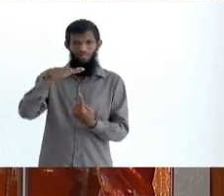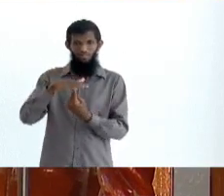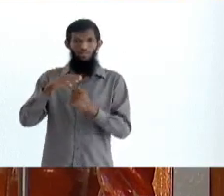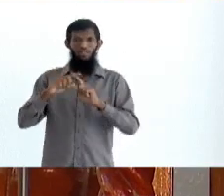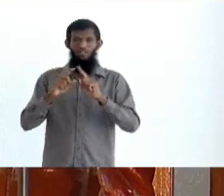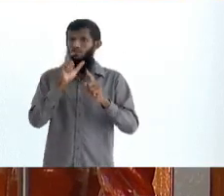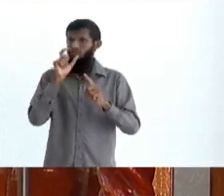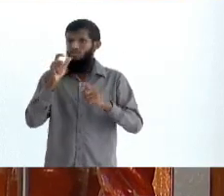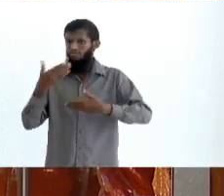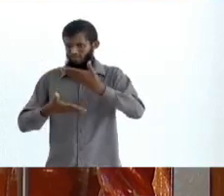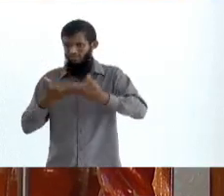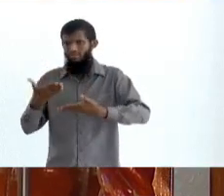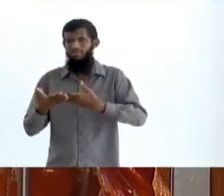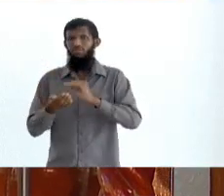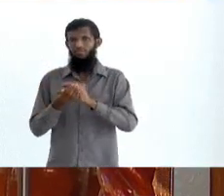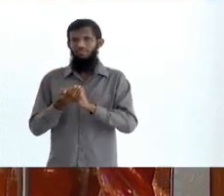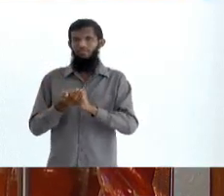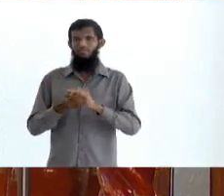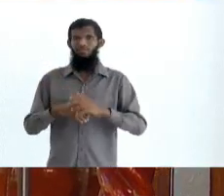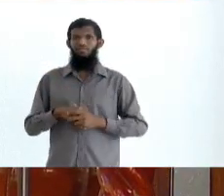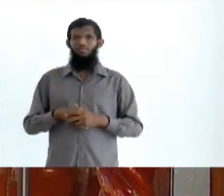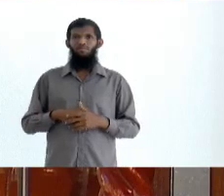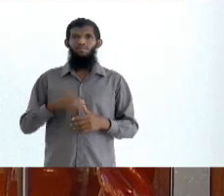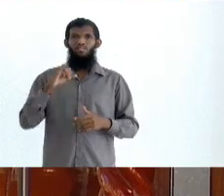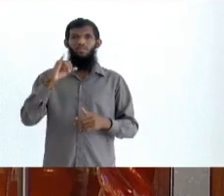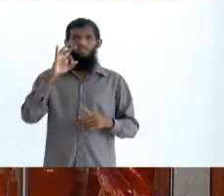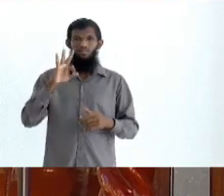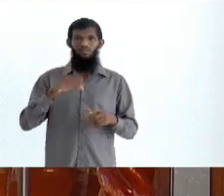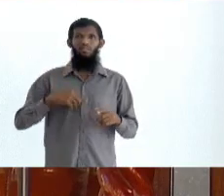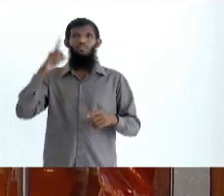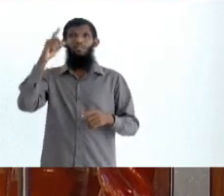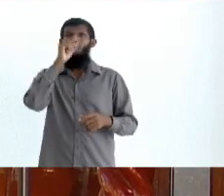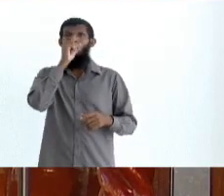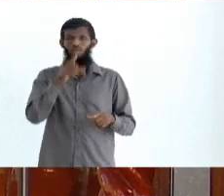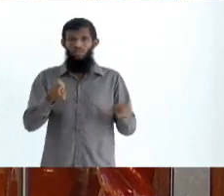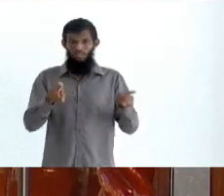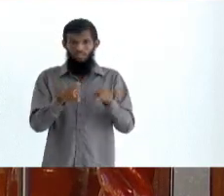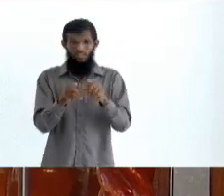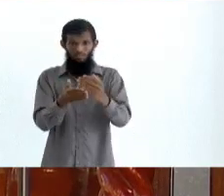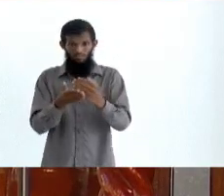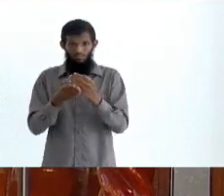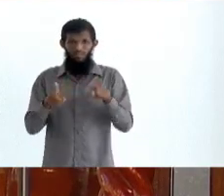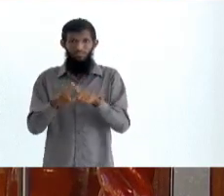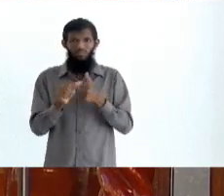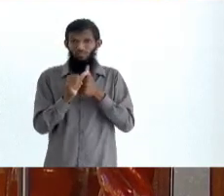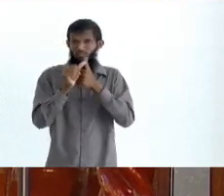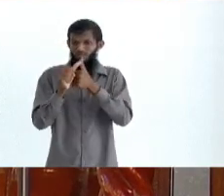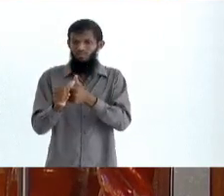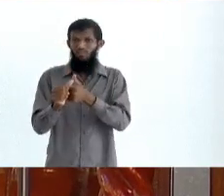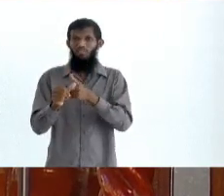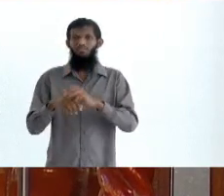انغن نواد وحشيم تباة الله غي أمر فلتك الرقات رواش